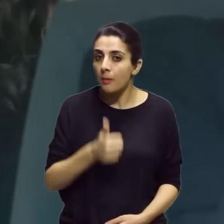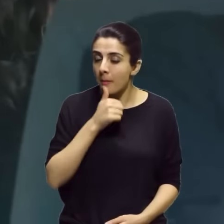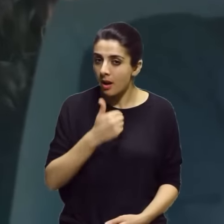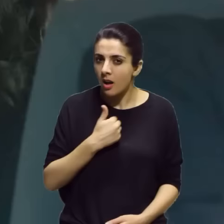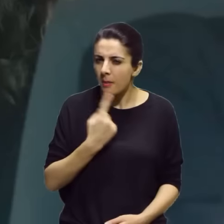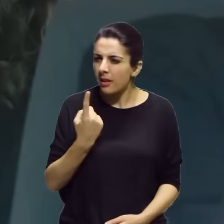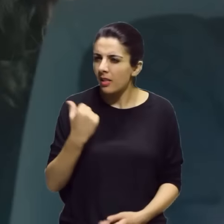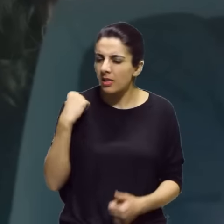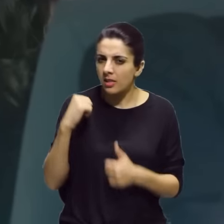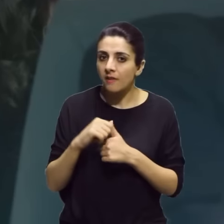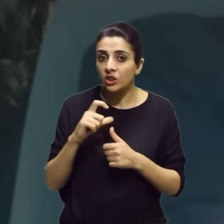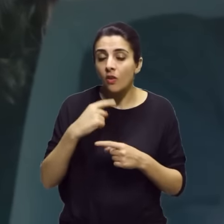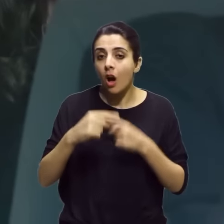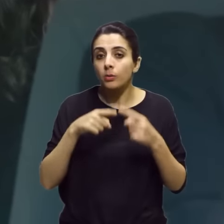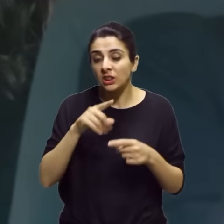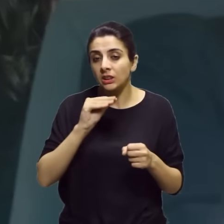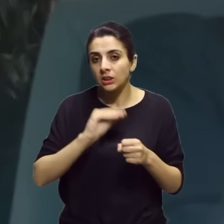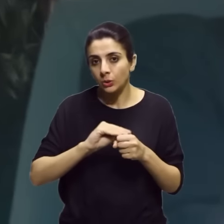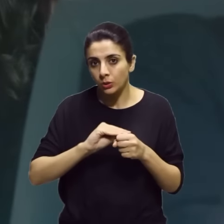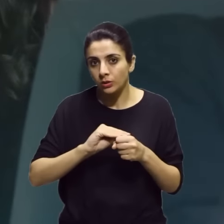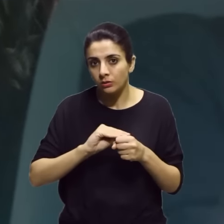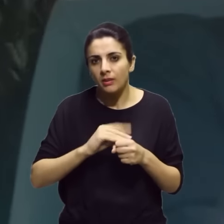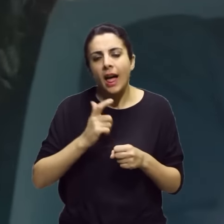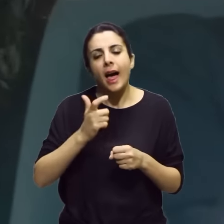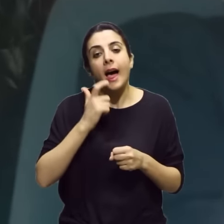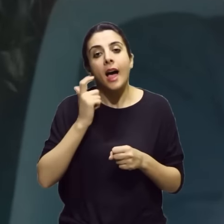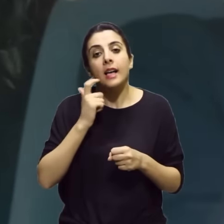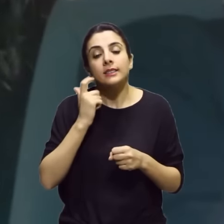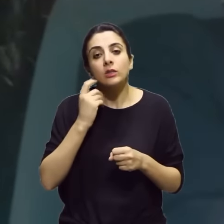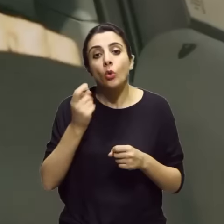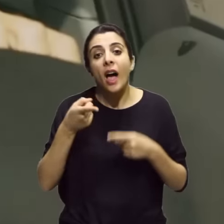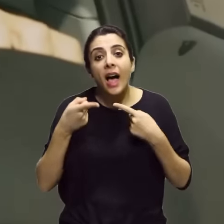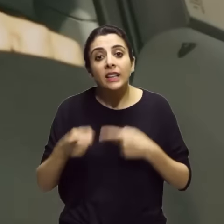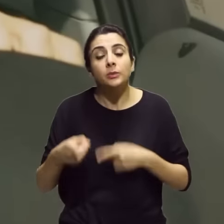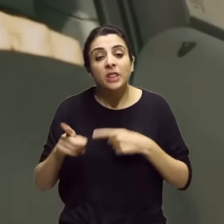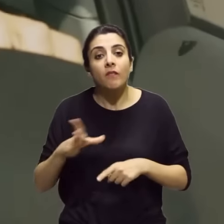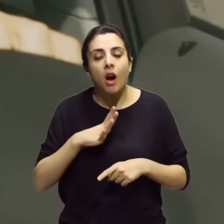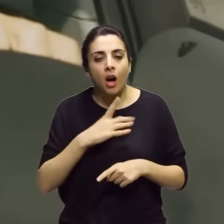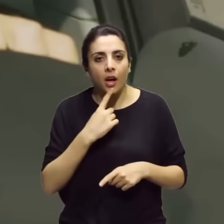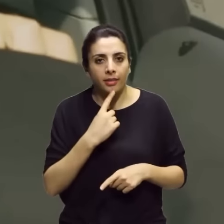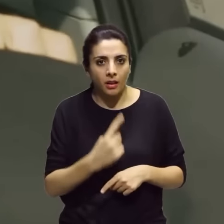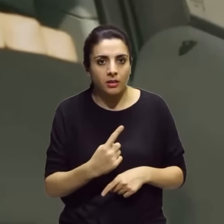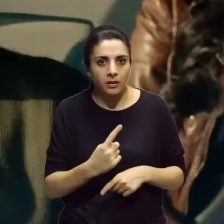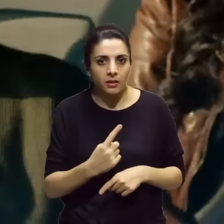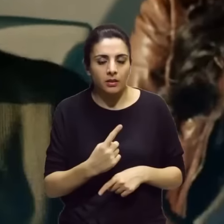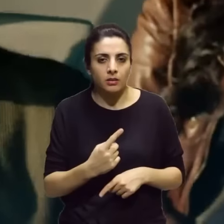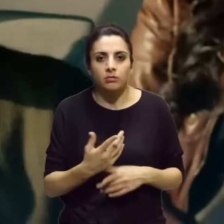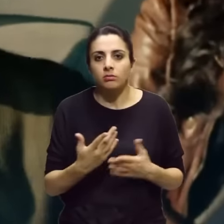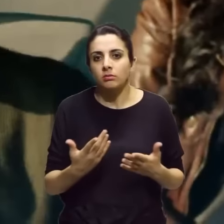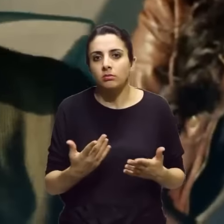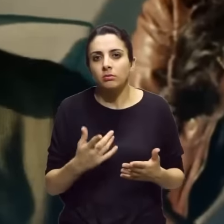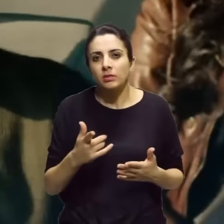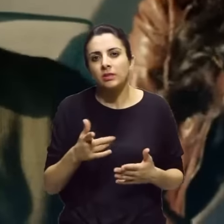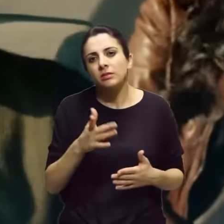Babam bir keresinde Cevdet amca için eskiden çok esprili bir adammış derdi. Yani